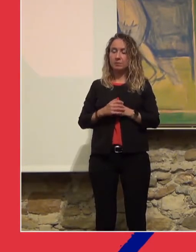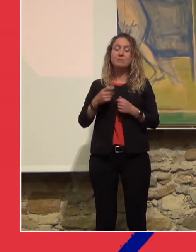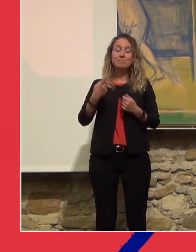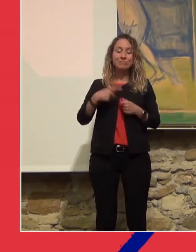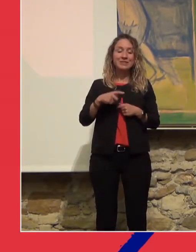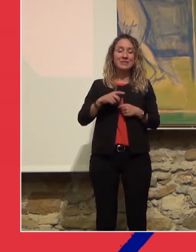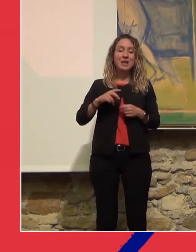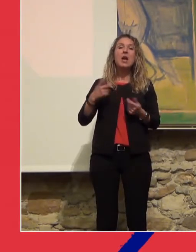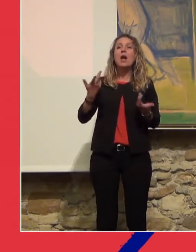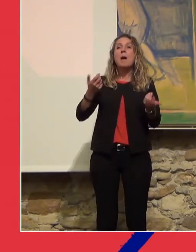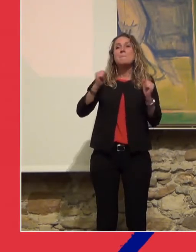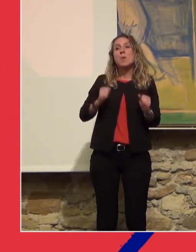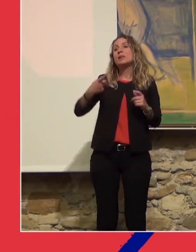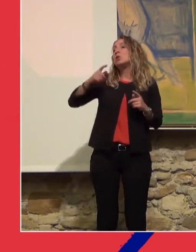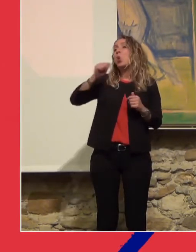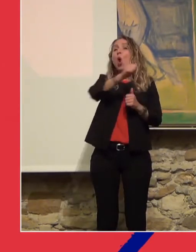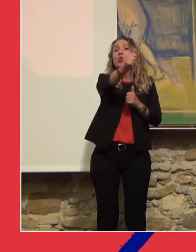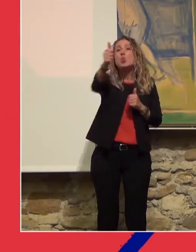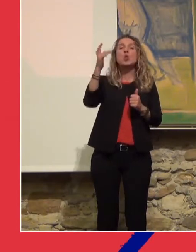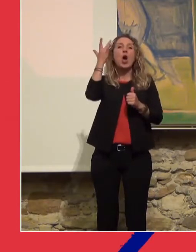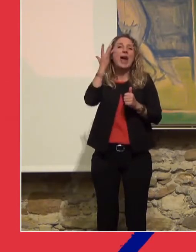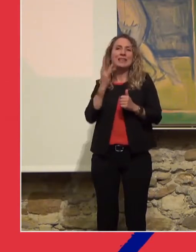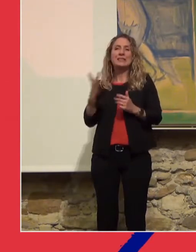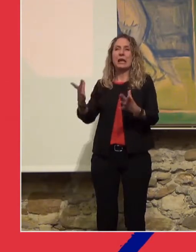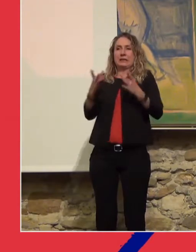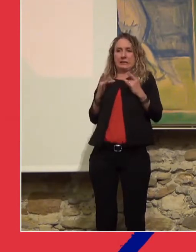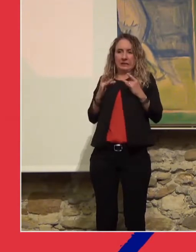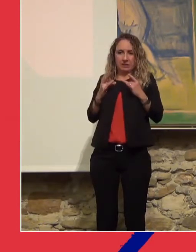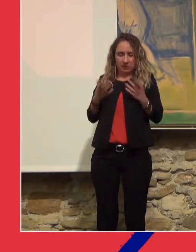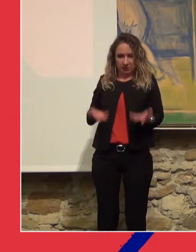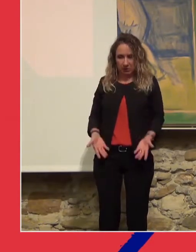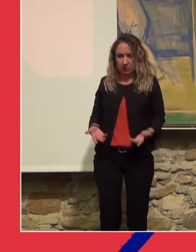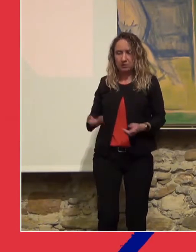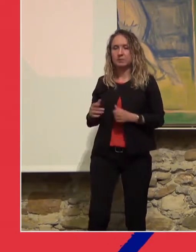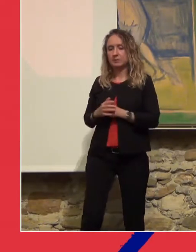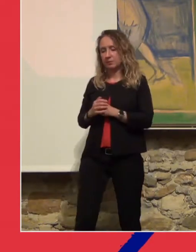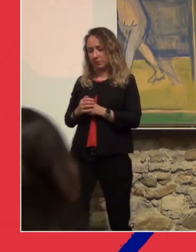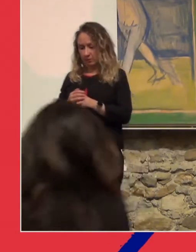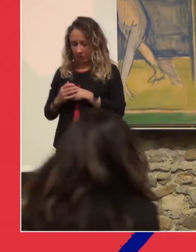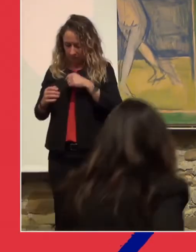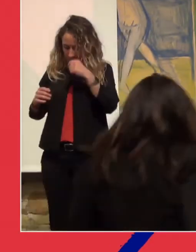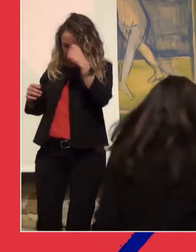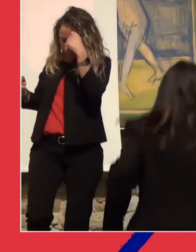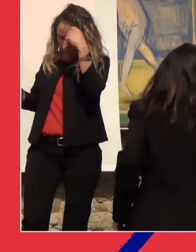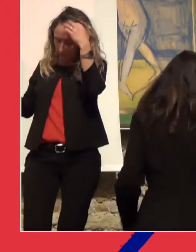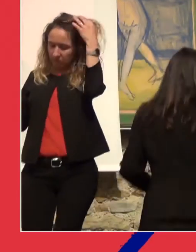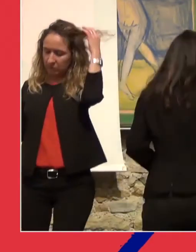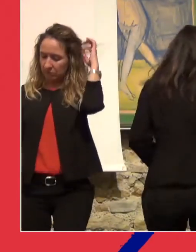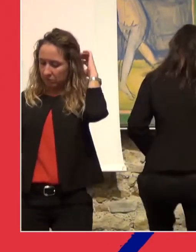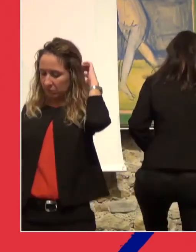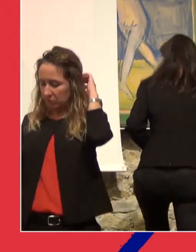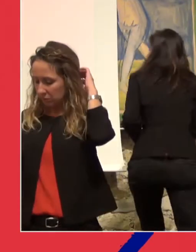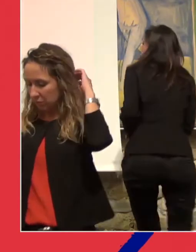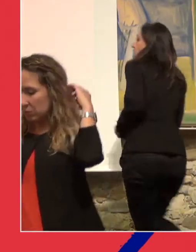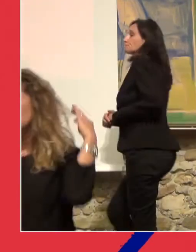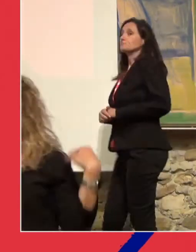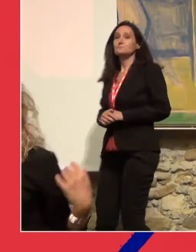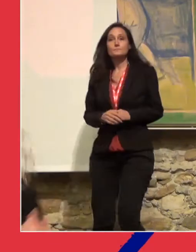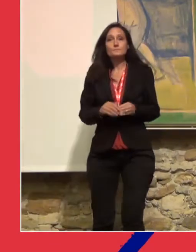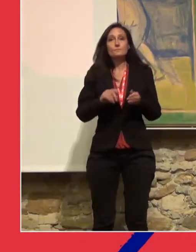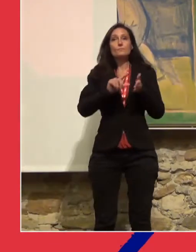colpirci. Viviamo un tempo di costante paura che mette in discussione i fondamenti economici, sociali